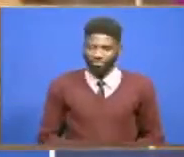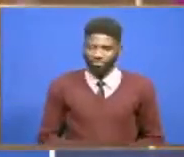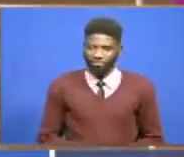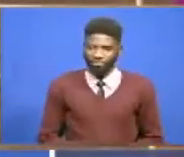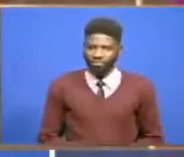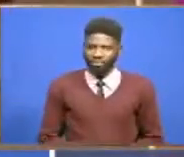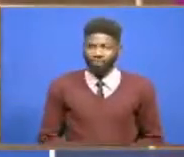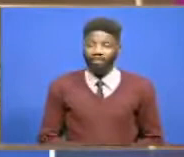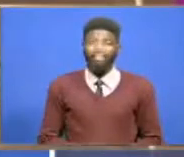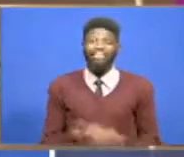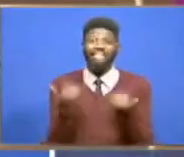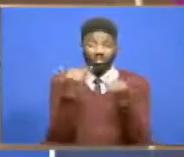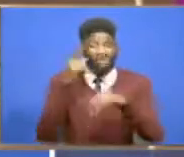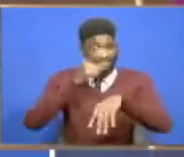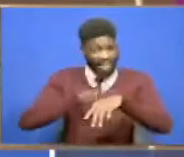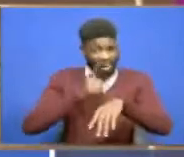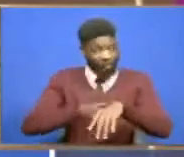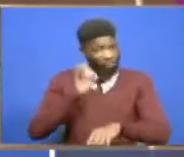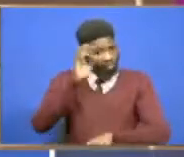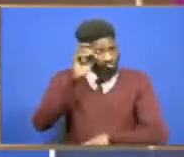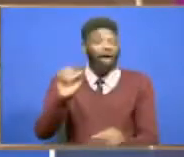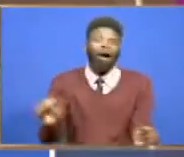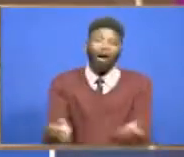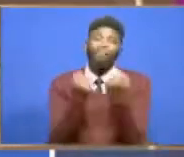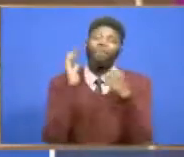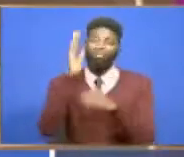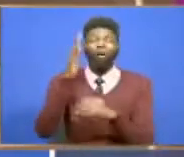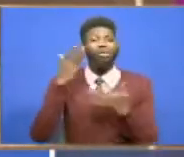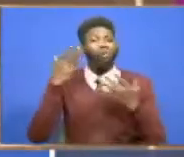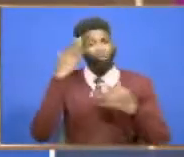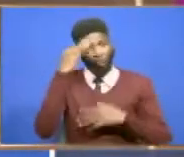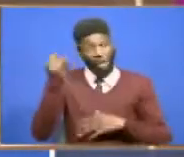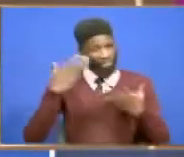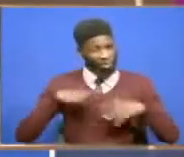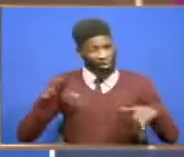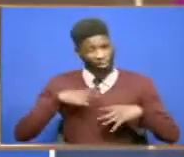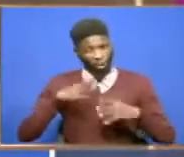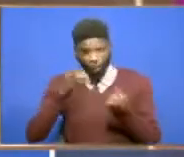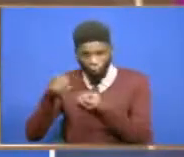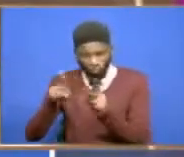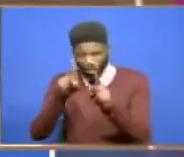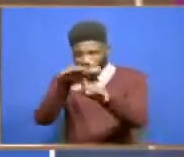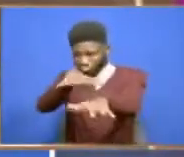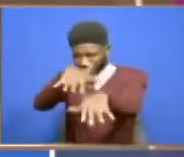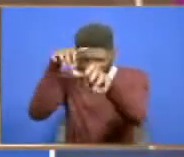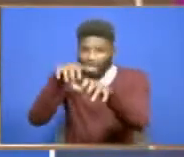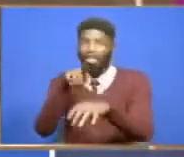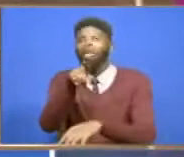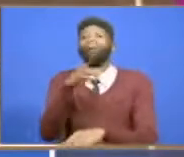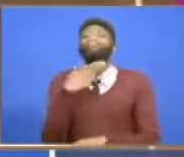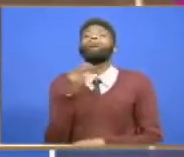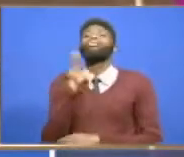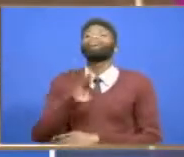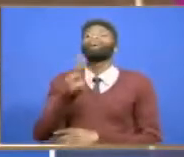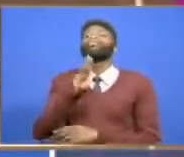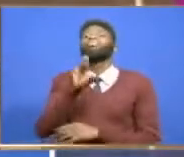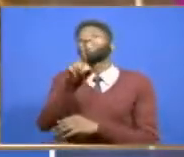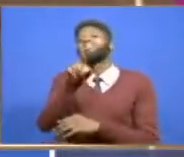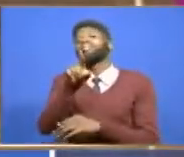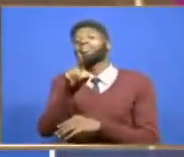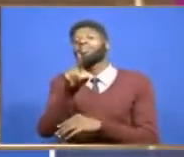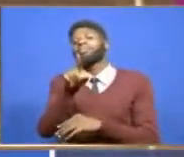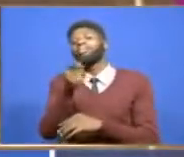And a time is going to come, maybe not now, because opportunists are going to use that to bring this down. That's why it's not being addressed.